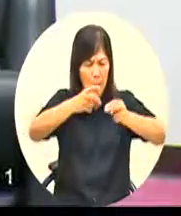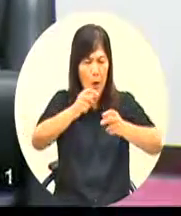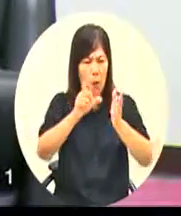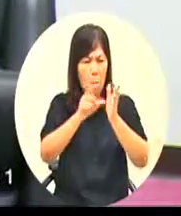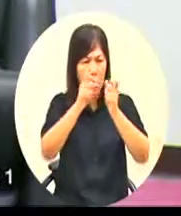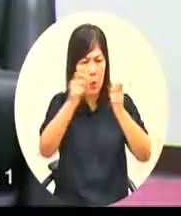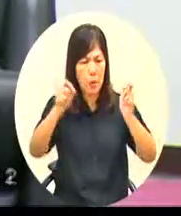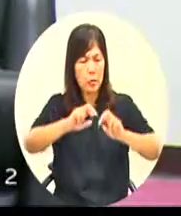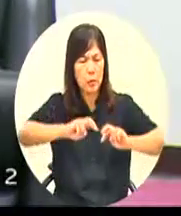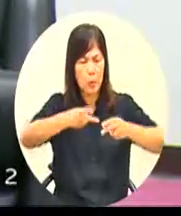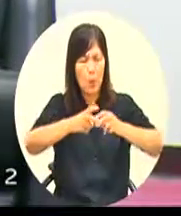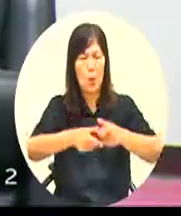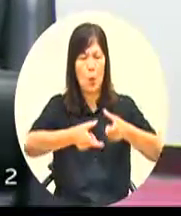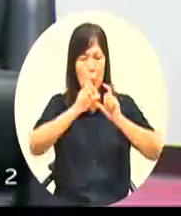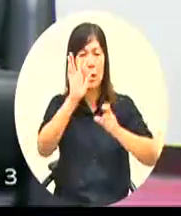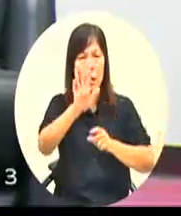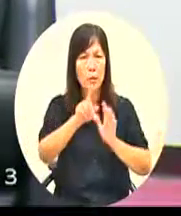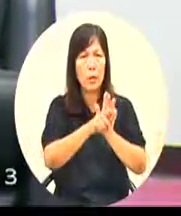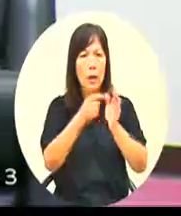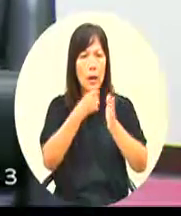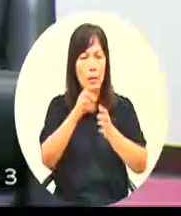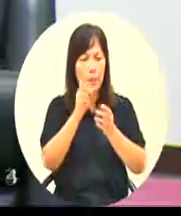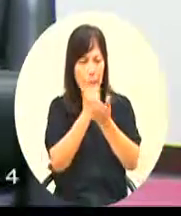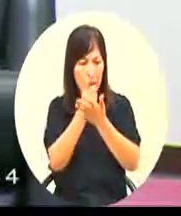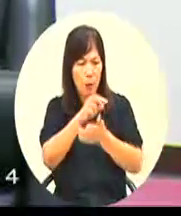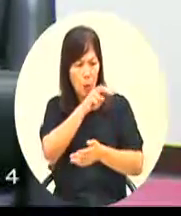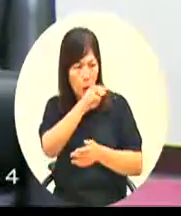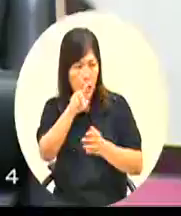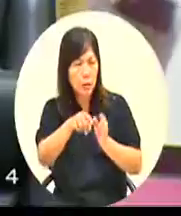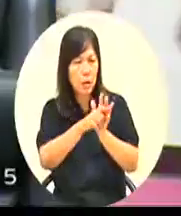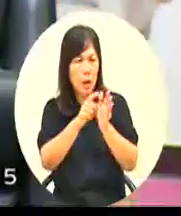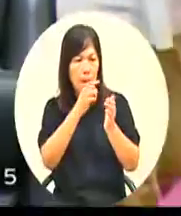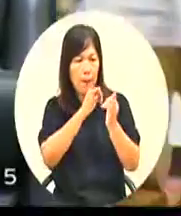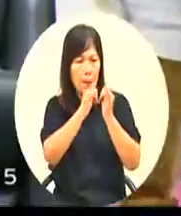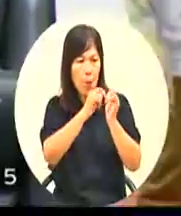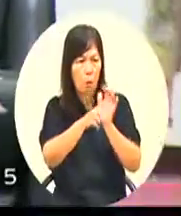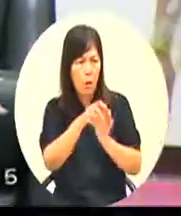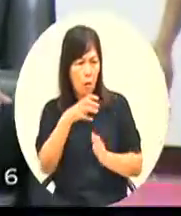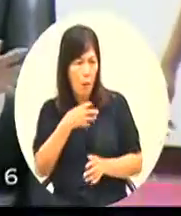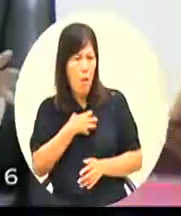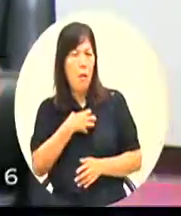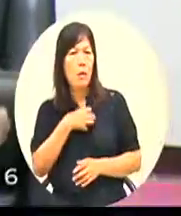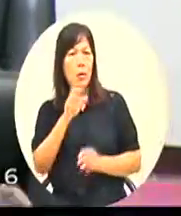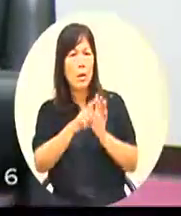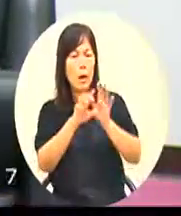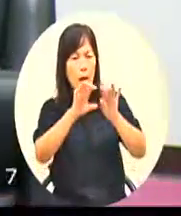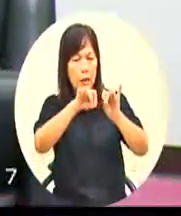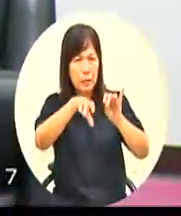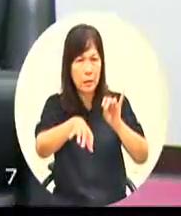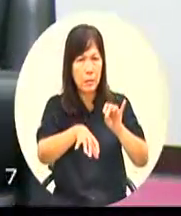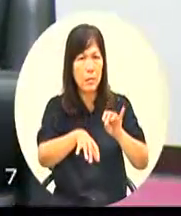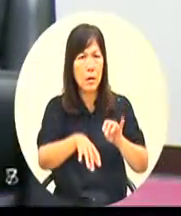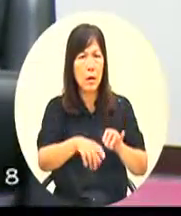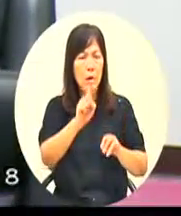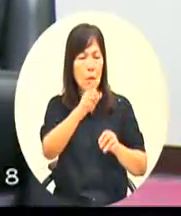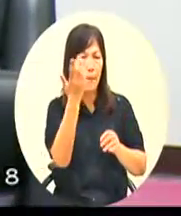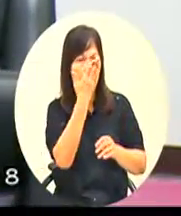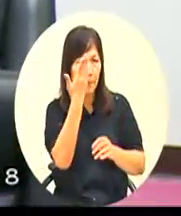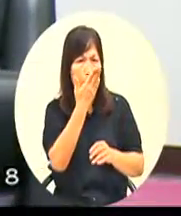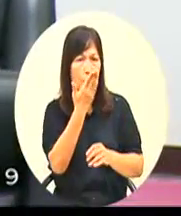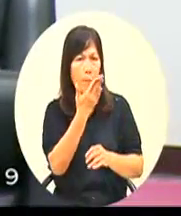修好啊，那在那边经过的民众看起来都觉得吓一跳，怎么地方这么一个美丽的